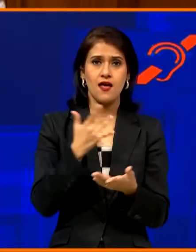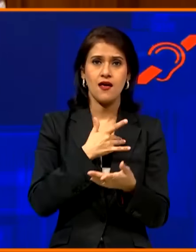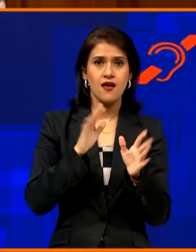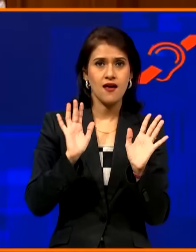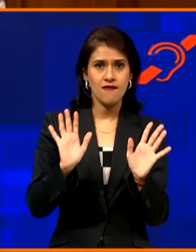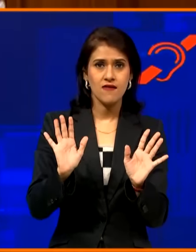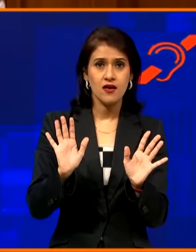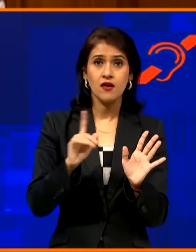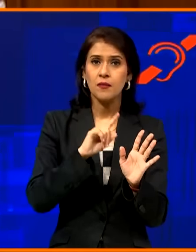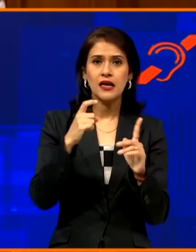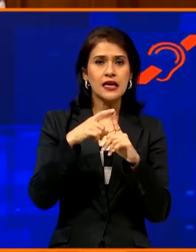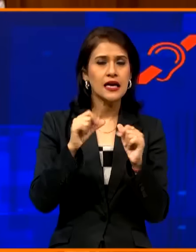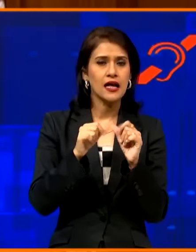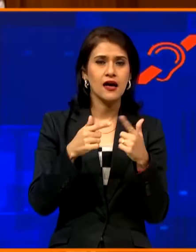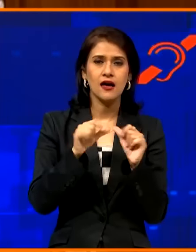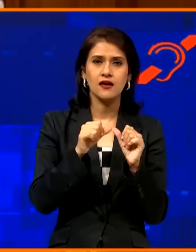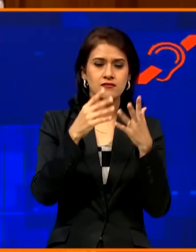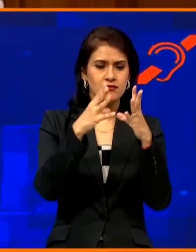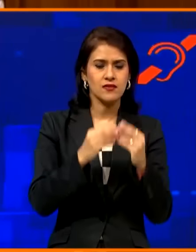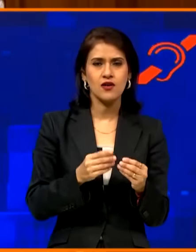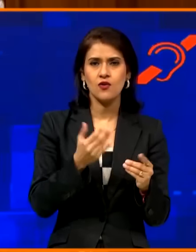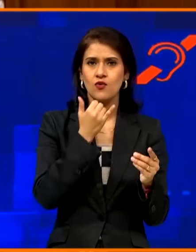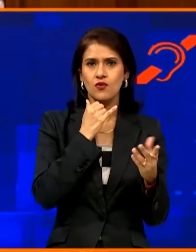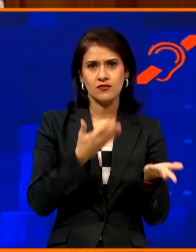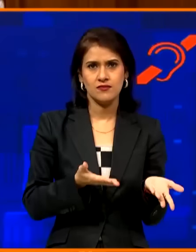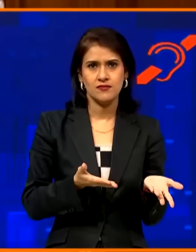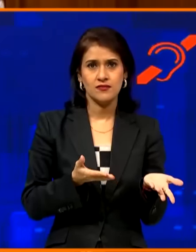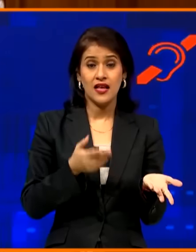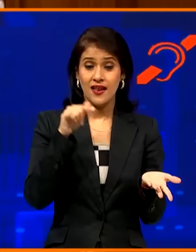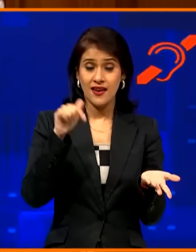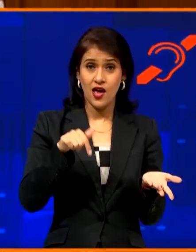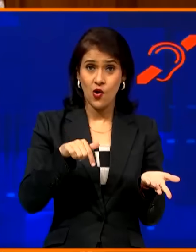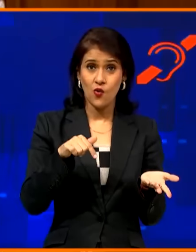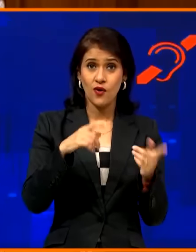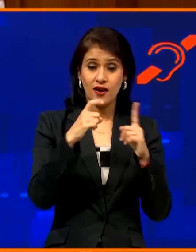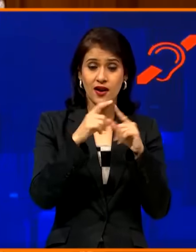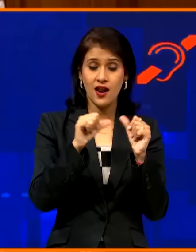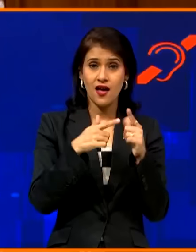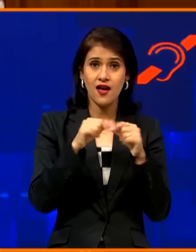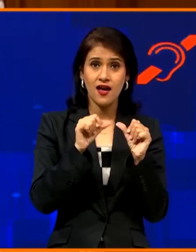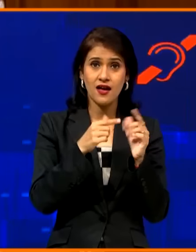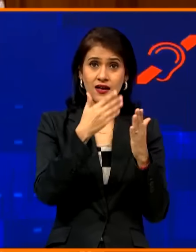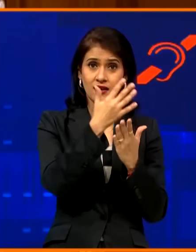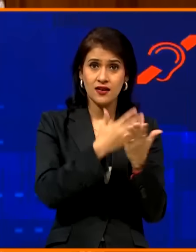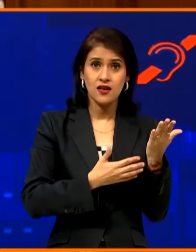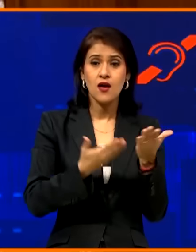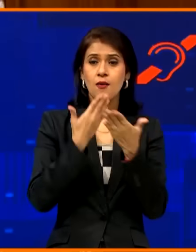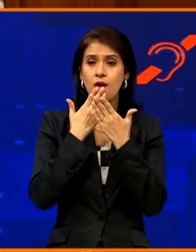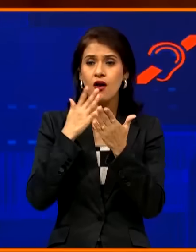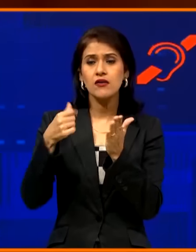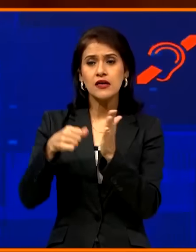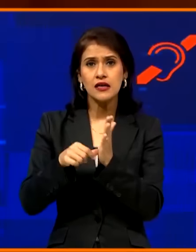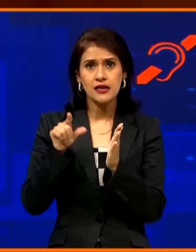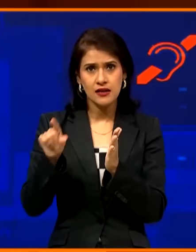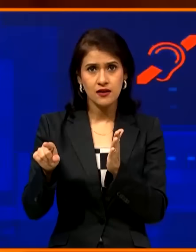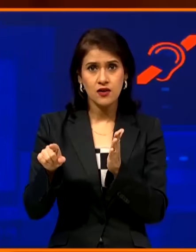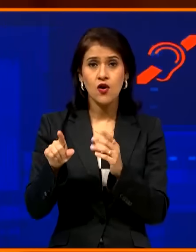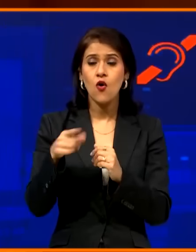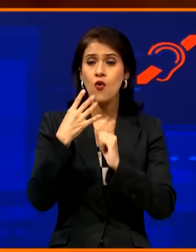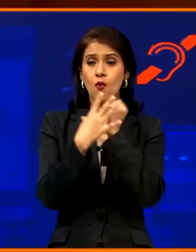ये डाटा के खिलाफ है य आज की तारीख में जो डाटा है वो यह कहता है बे पढ़े लिखों में और